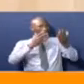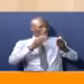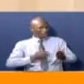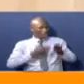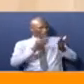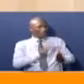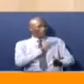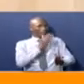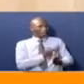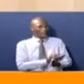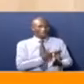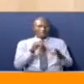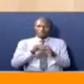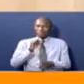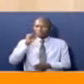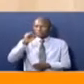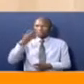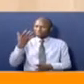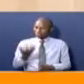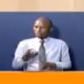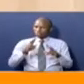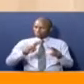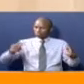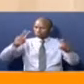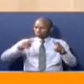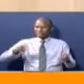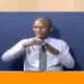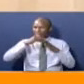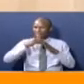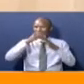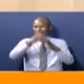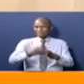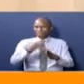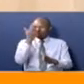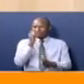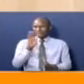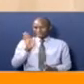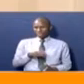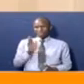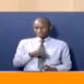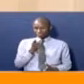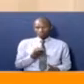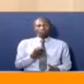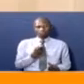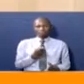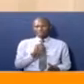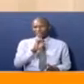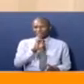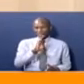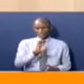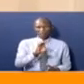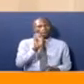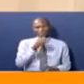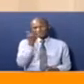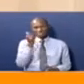vinda. Kiuteti na kumanza Utongoi. Ni kwitha ni momo ongamie unyuwa ni nusi omedwebo ni